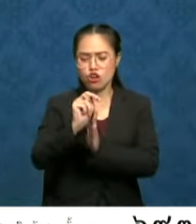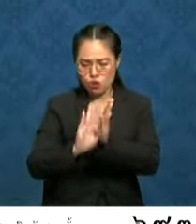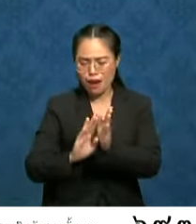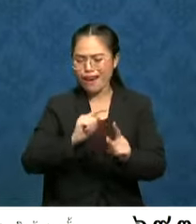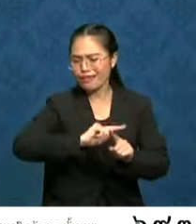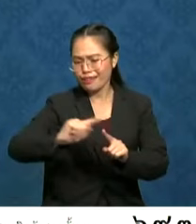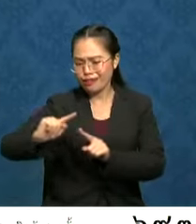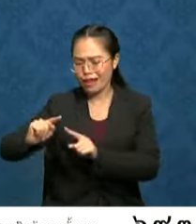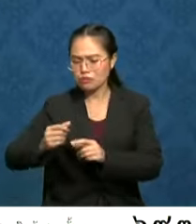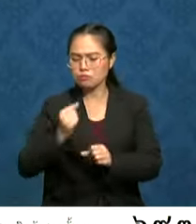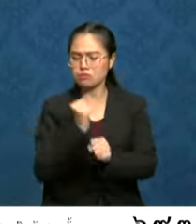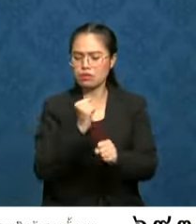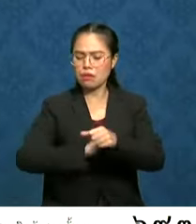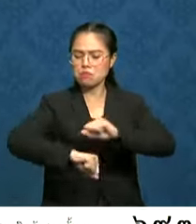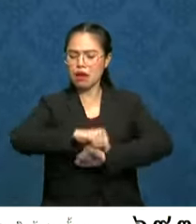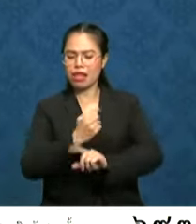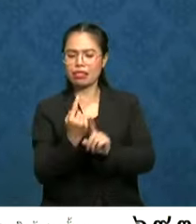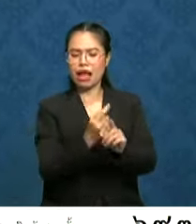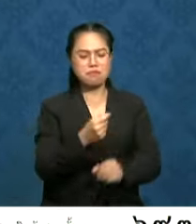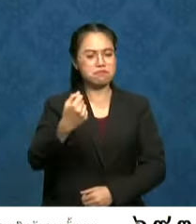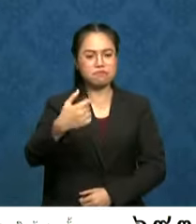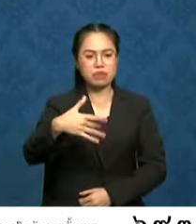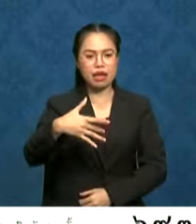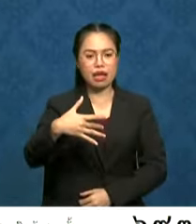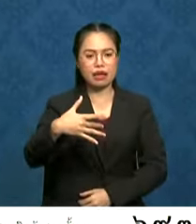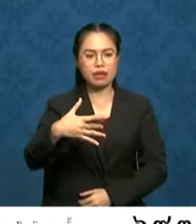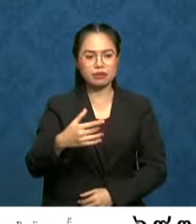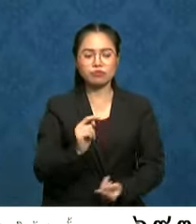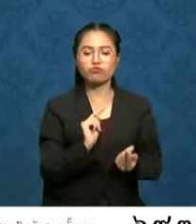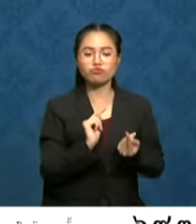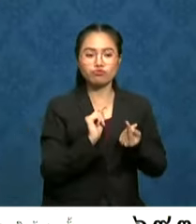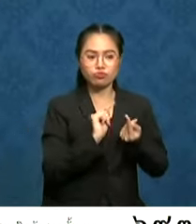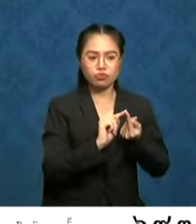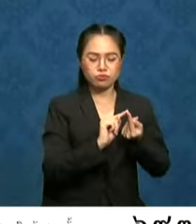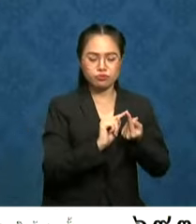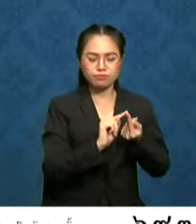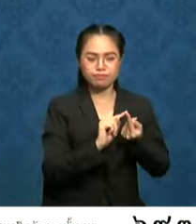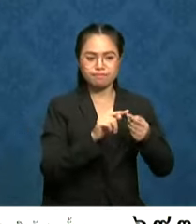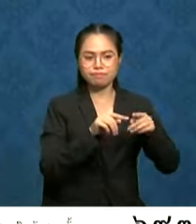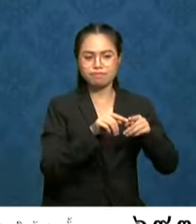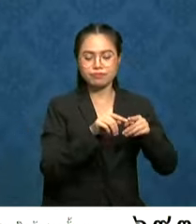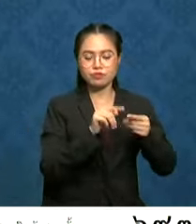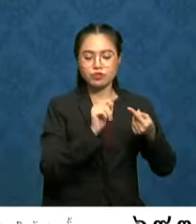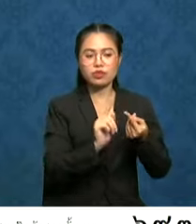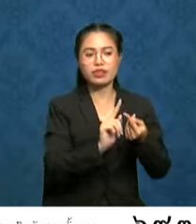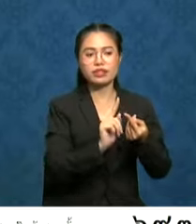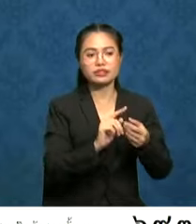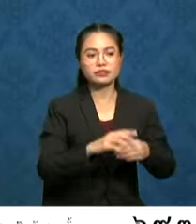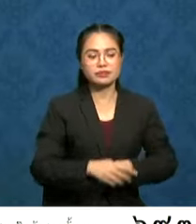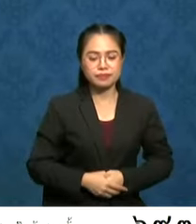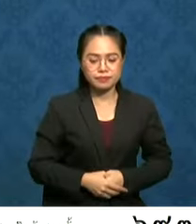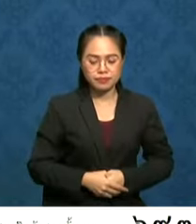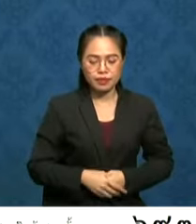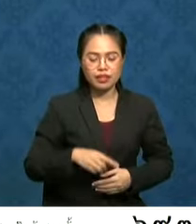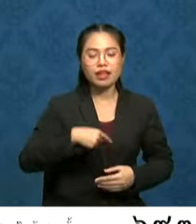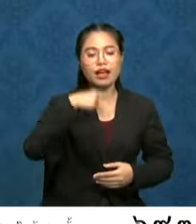ปีที่ผ่านมาได้ท่านประดานครับหลักการนิติรัฐนั้นมีใจความเรียบง่ายมากครับนั่นถึงหมายหมายถึงว่าประเทศที่